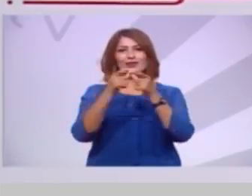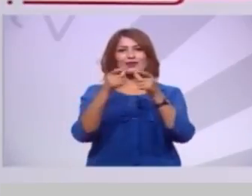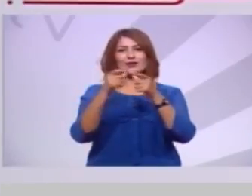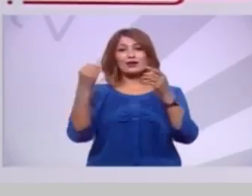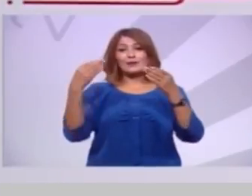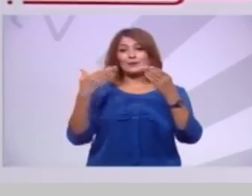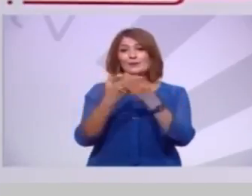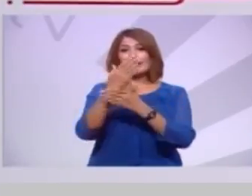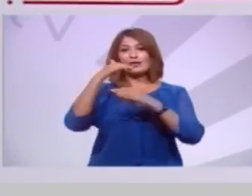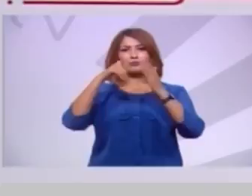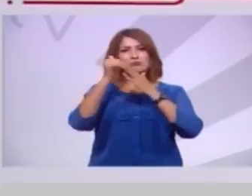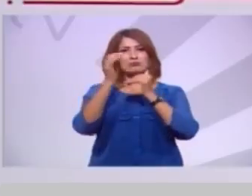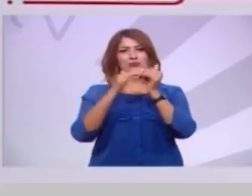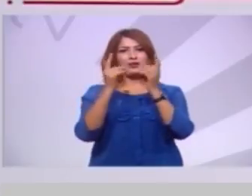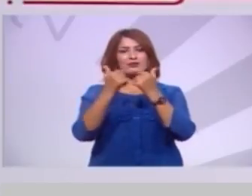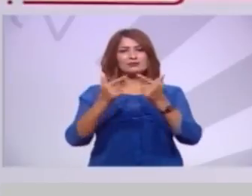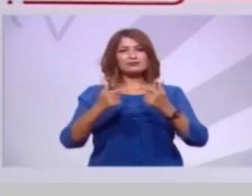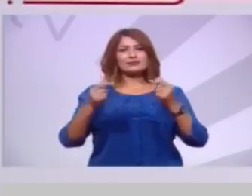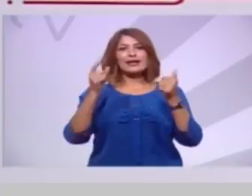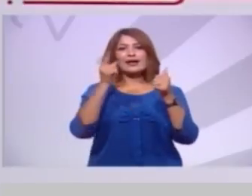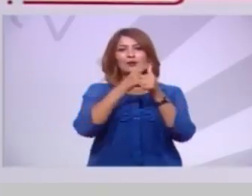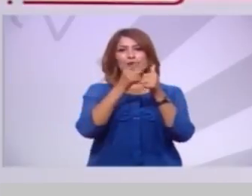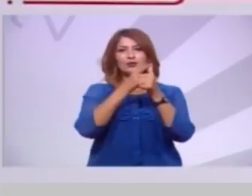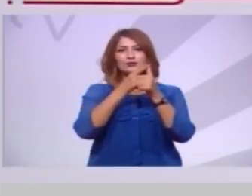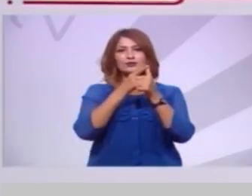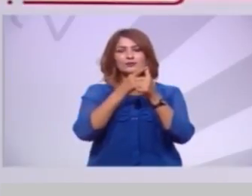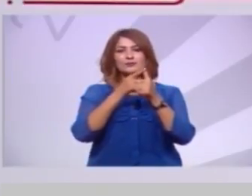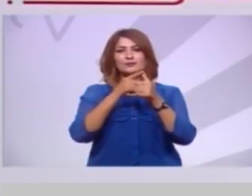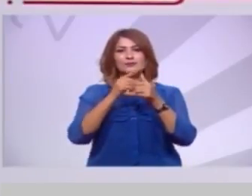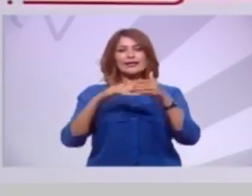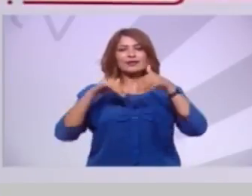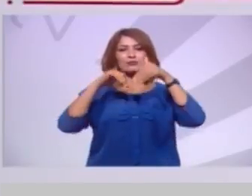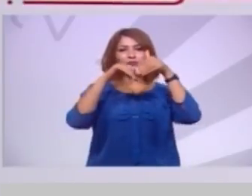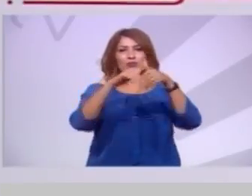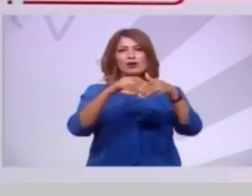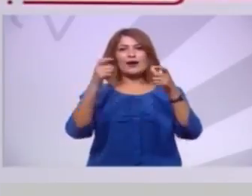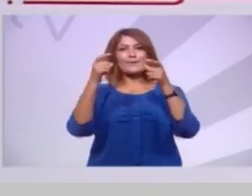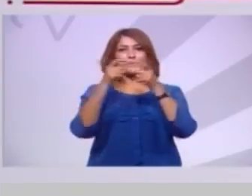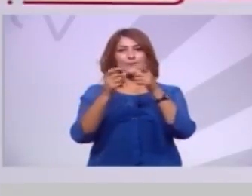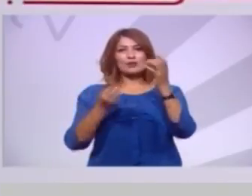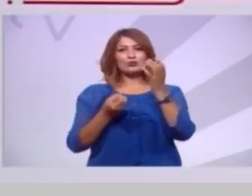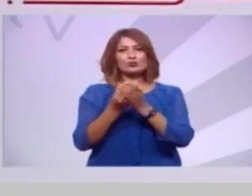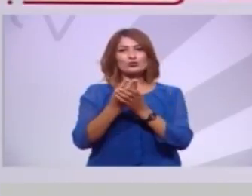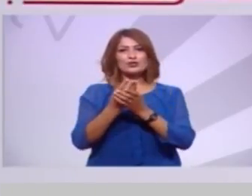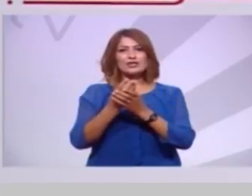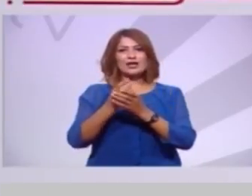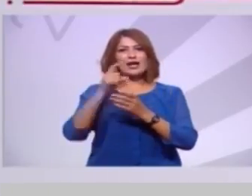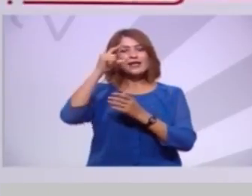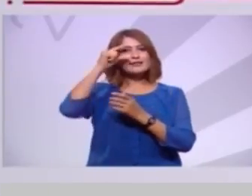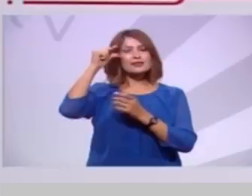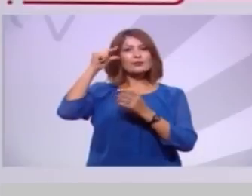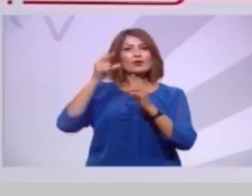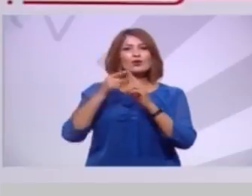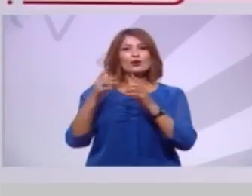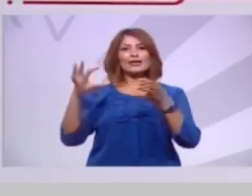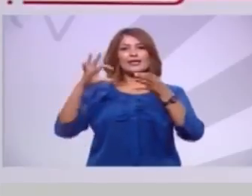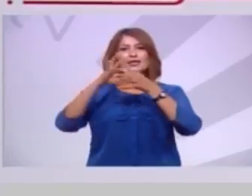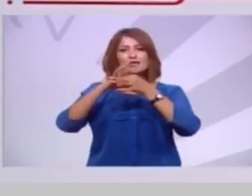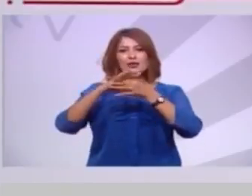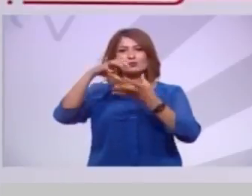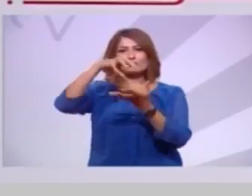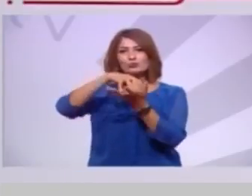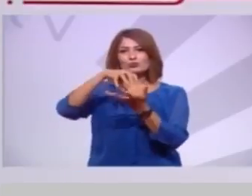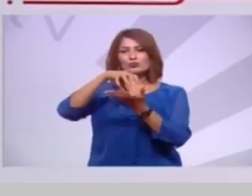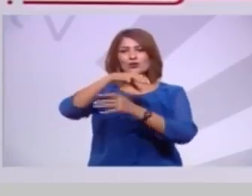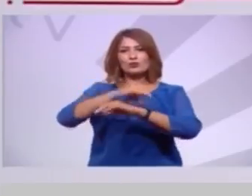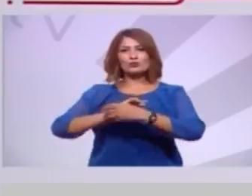اولها واهمها المشروع الذي يشعر في اصطلاحا بالمشروع الصيني بولايتي الدين الذي بد ان